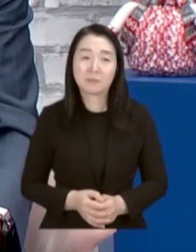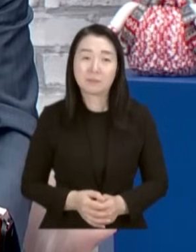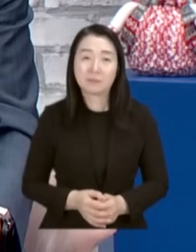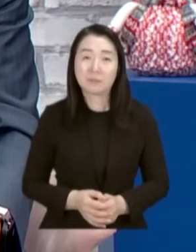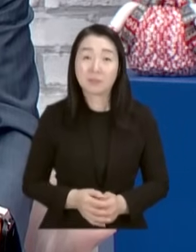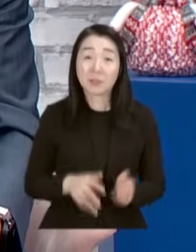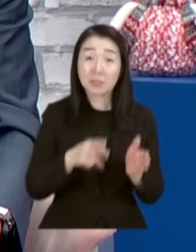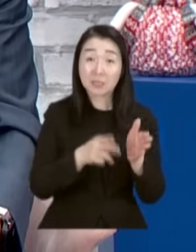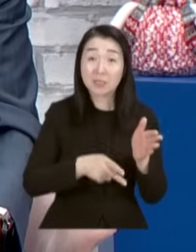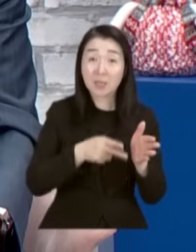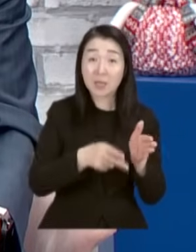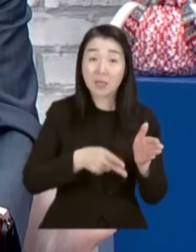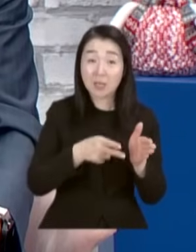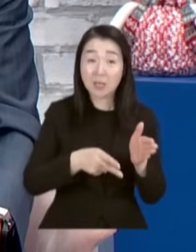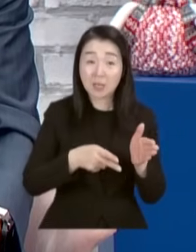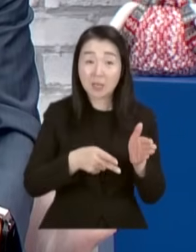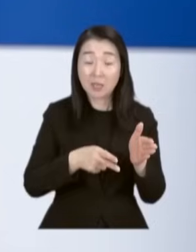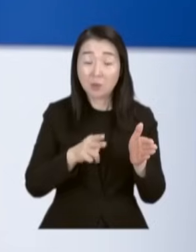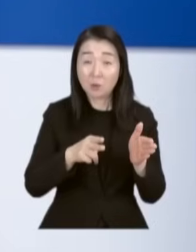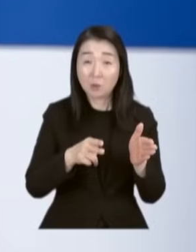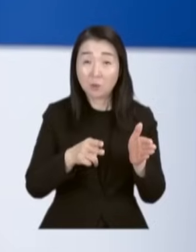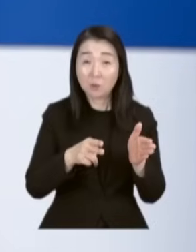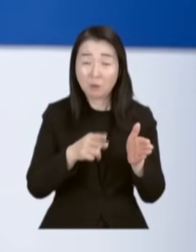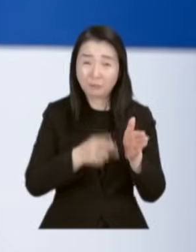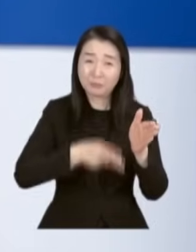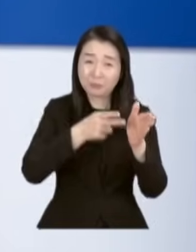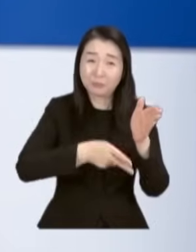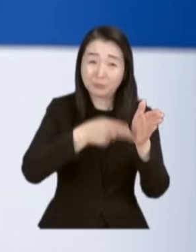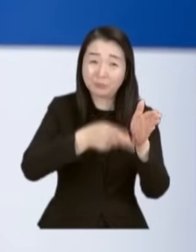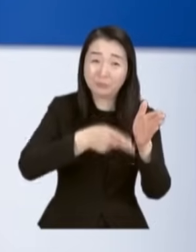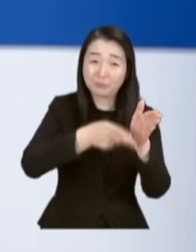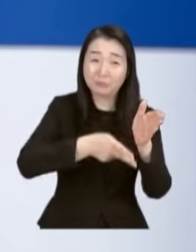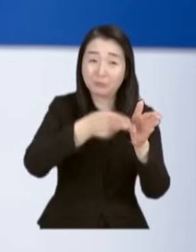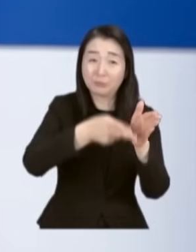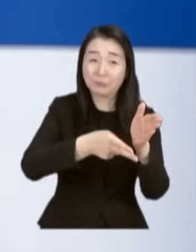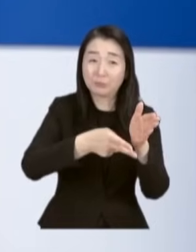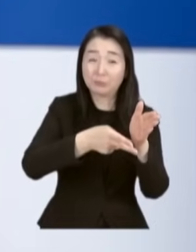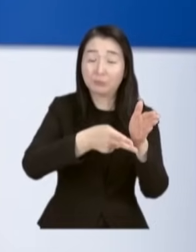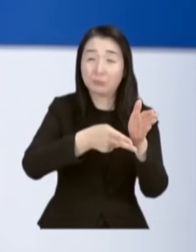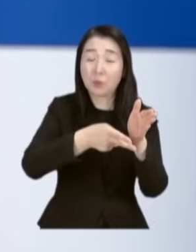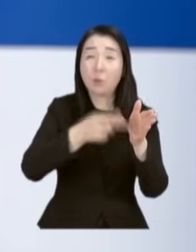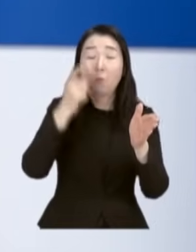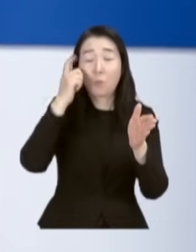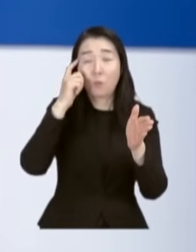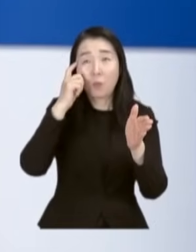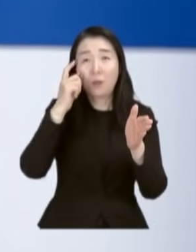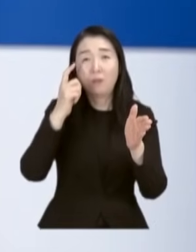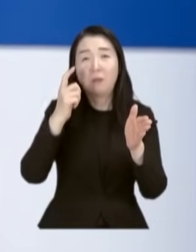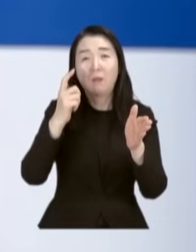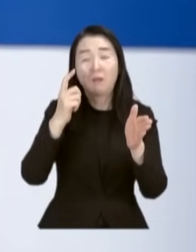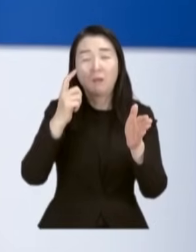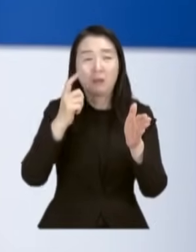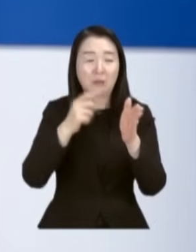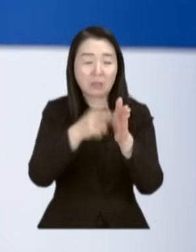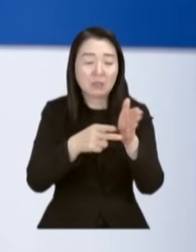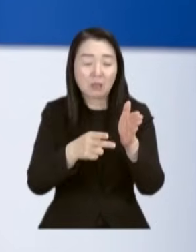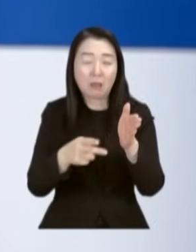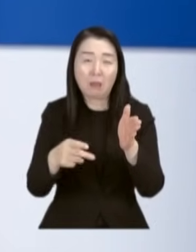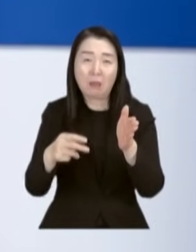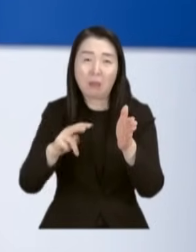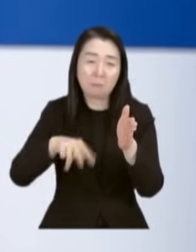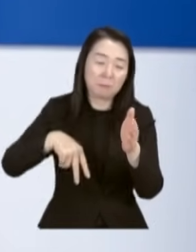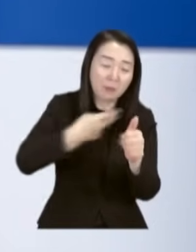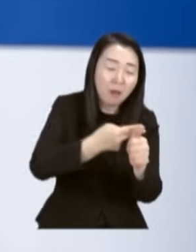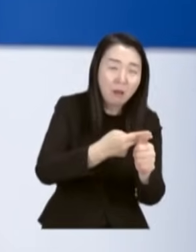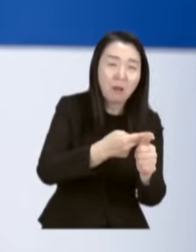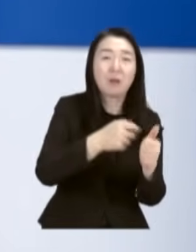차라리 열차가 이렇게 지금 올라가고 있는데 내려오는 열차에 머리를 갖다 대고 싶더라고. 그